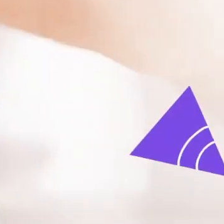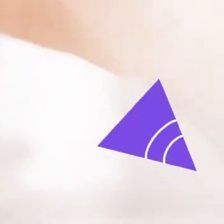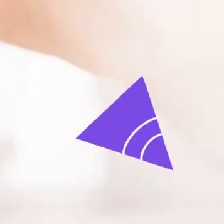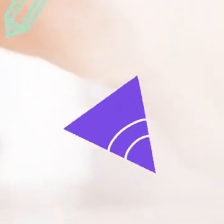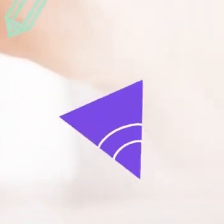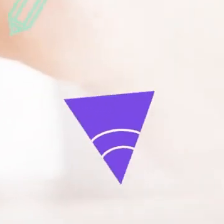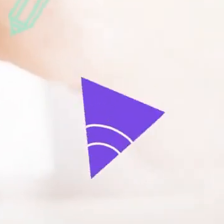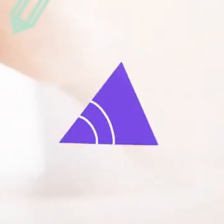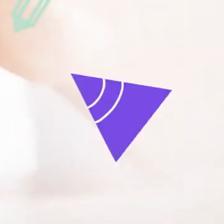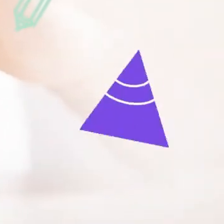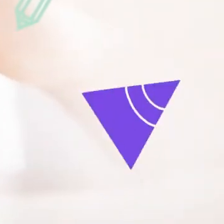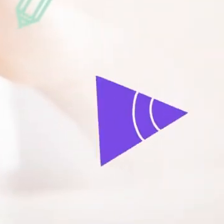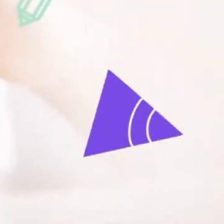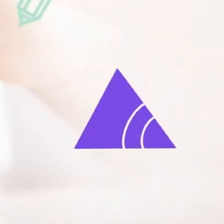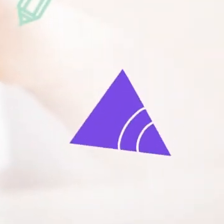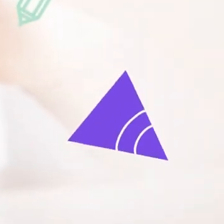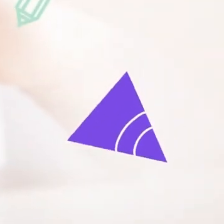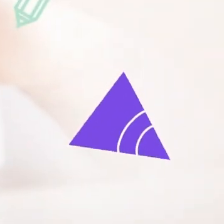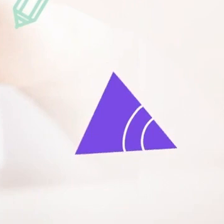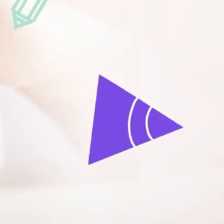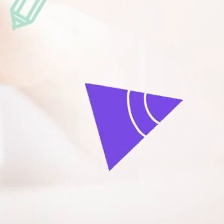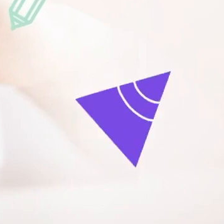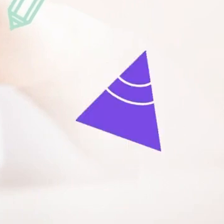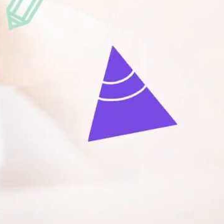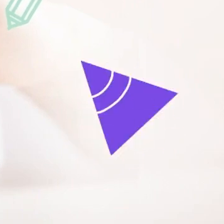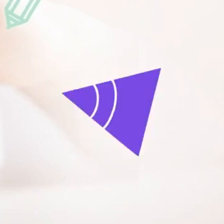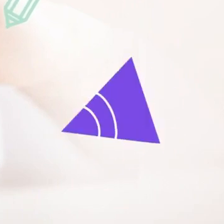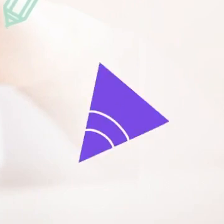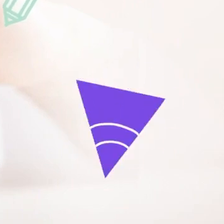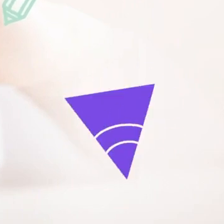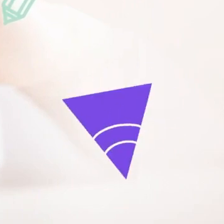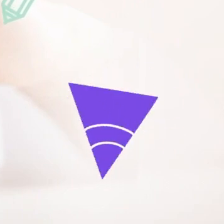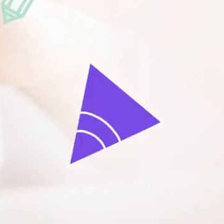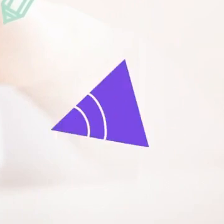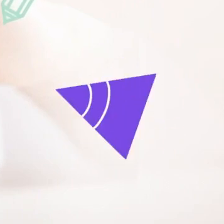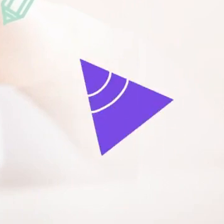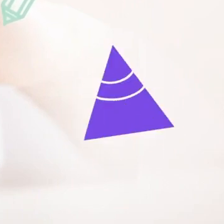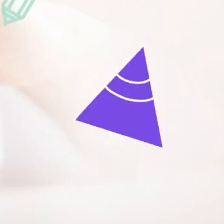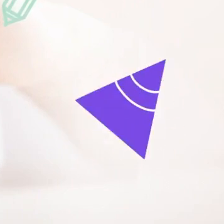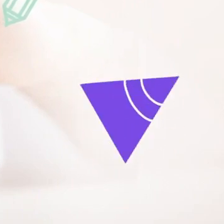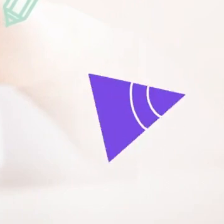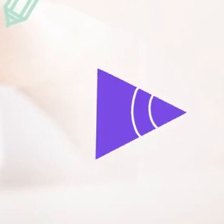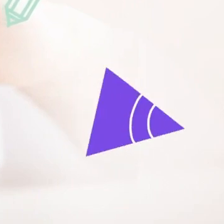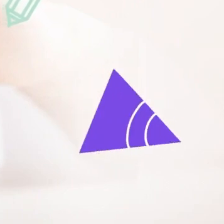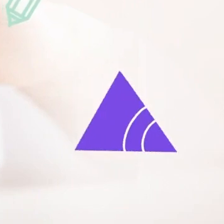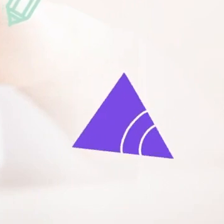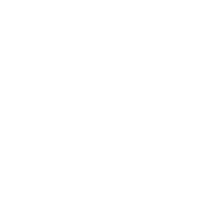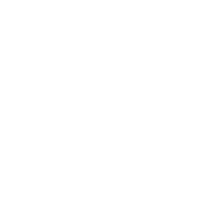이번 시간의 학습을 모두 마치셨습니다. 수고하셨습니다.